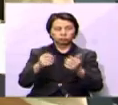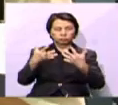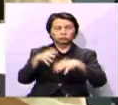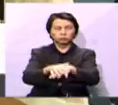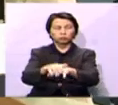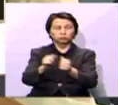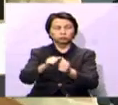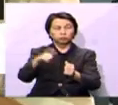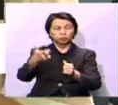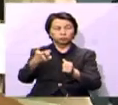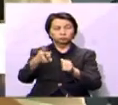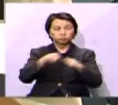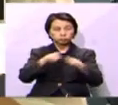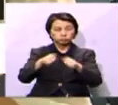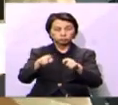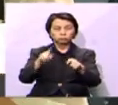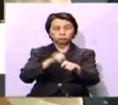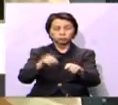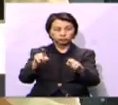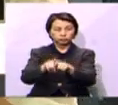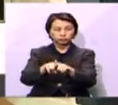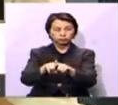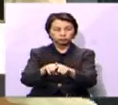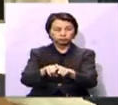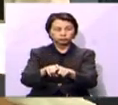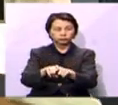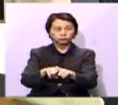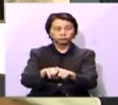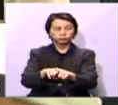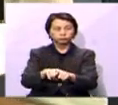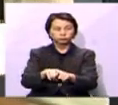other races on at the same time so that we can capture the most number of boats.